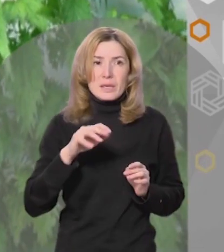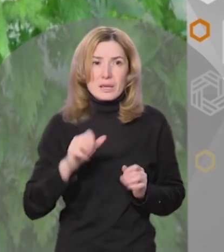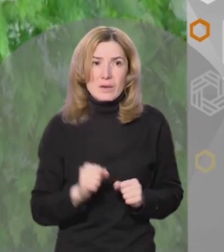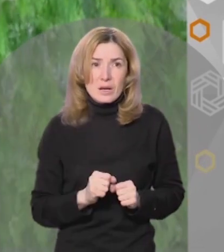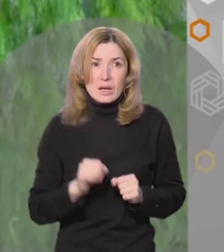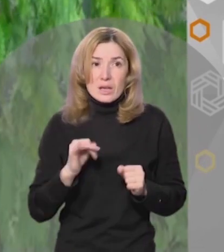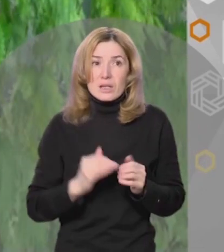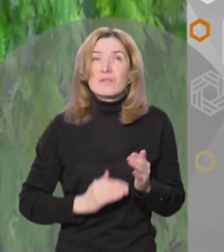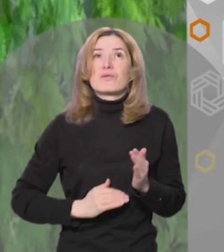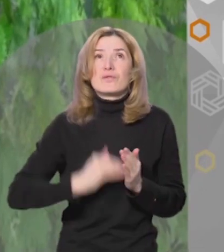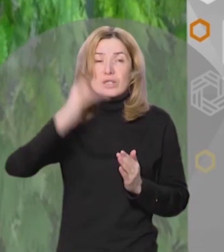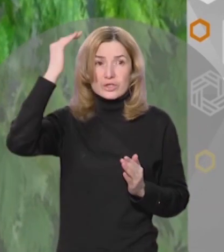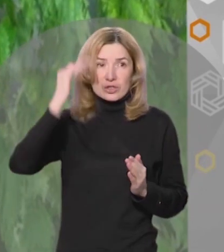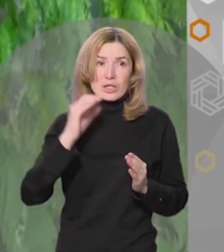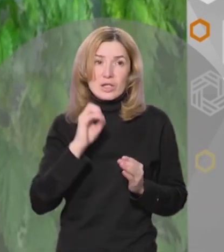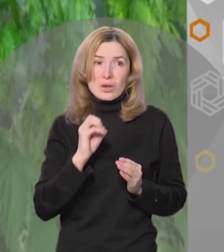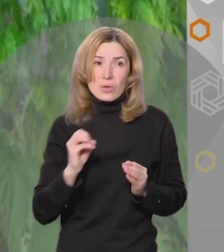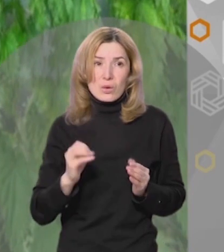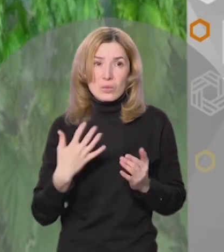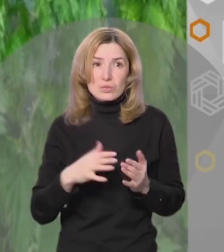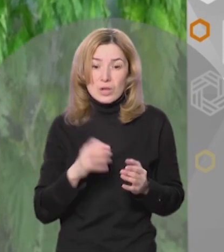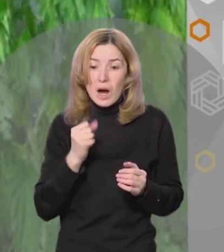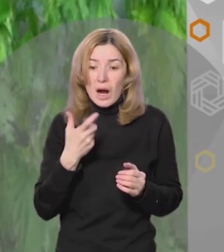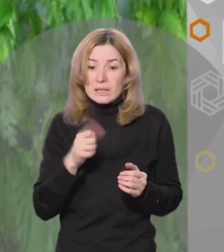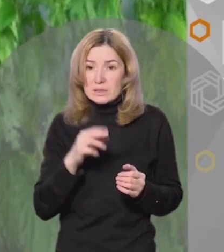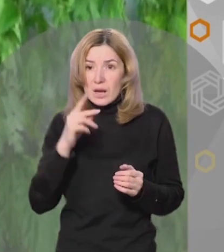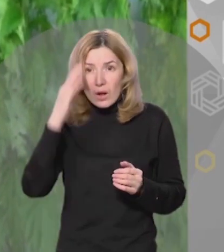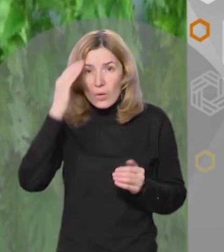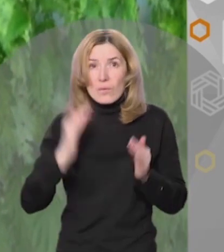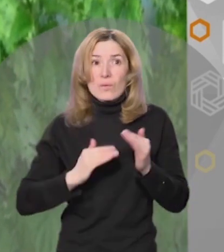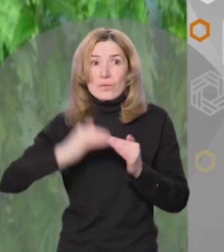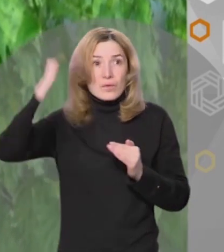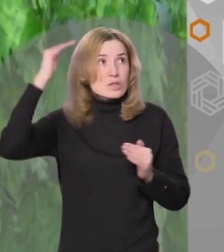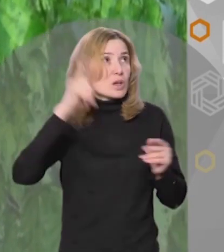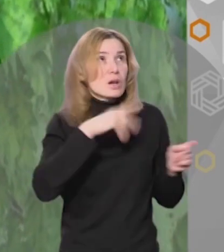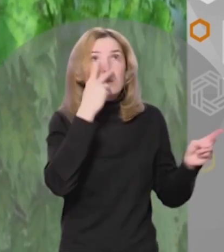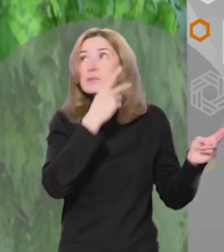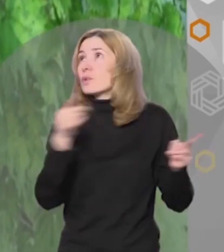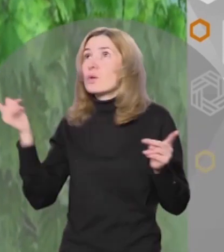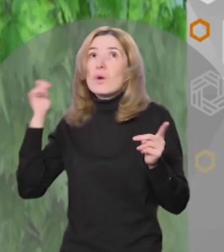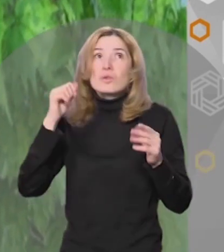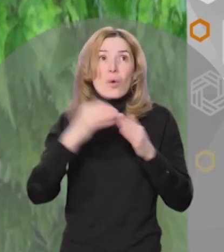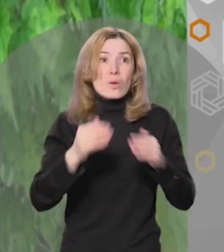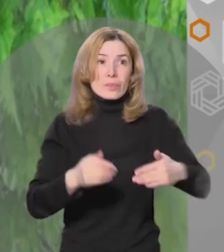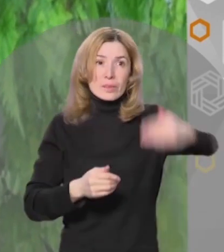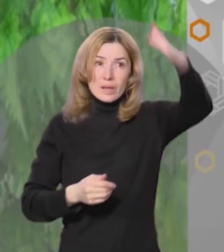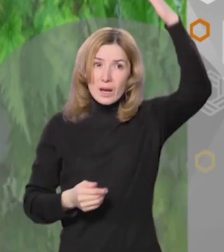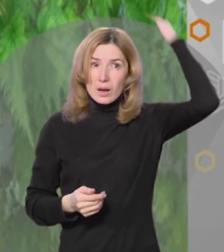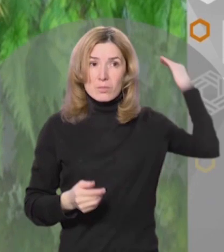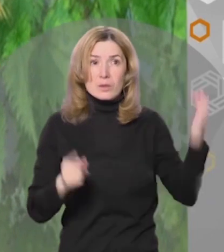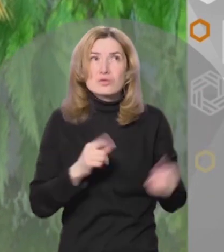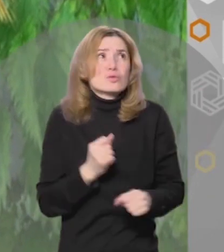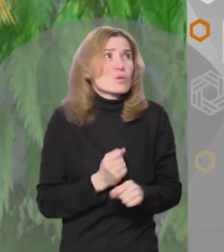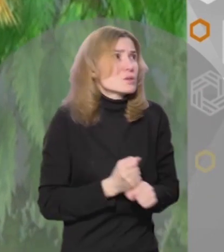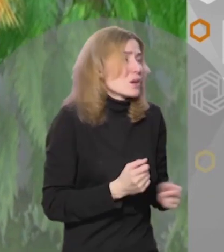крапива. Ее пышные кусты поднялись уже выше Асиной головы и закрыли собой все небо. Что